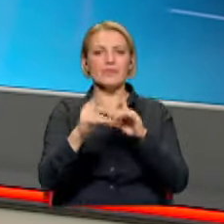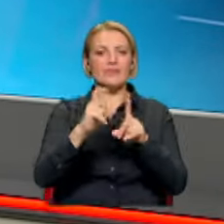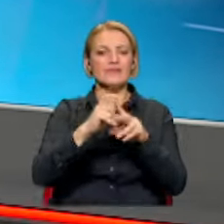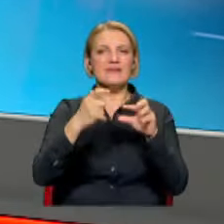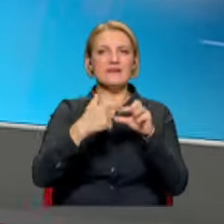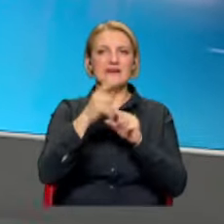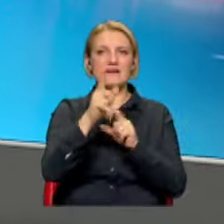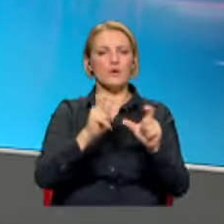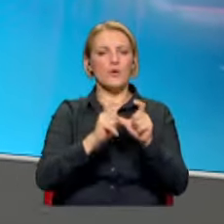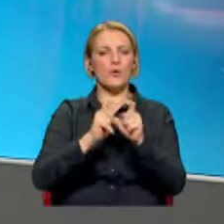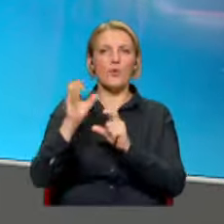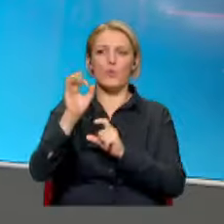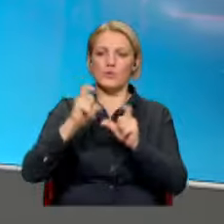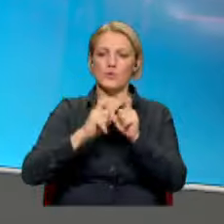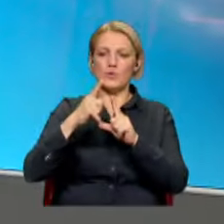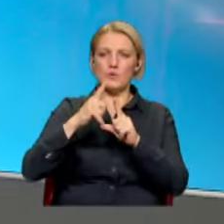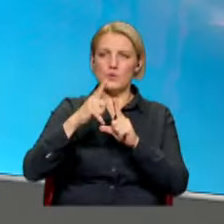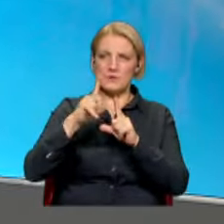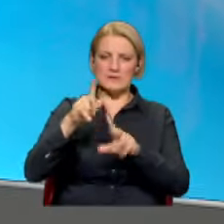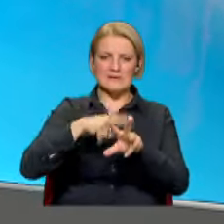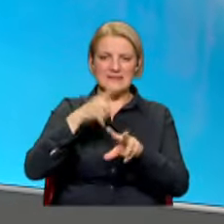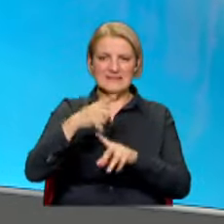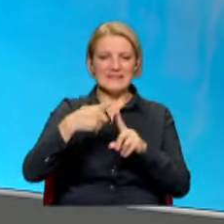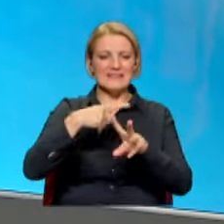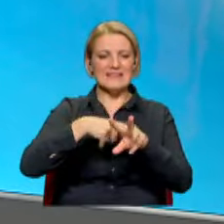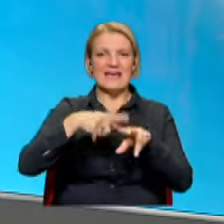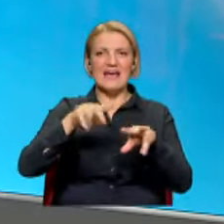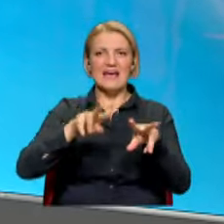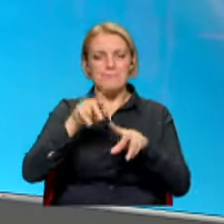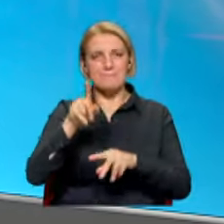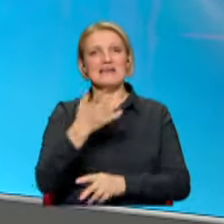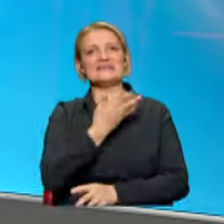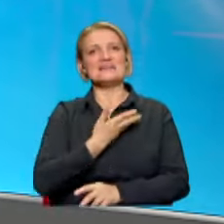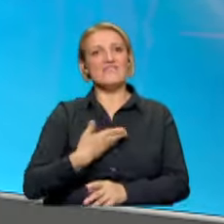Google Team sevgili Google